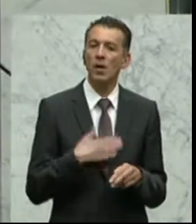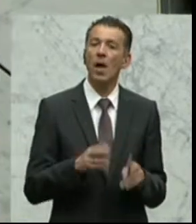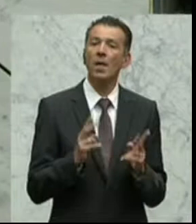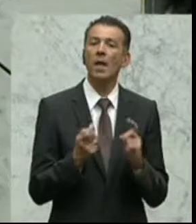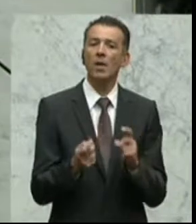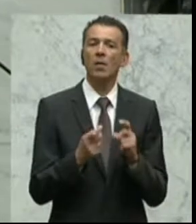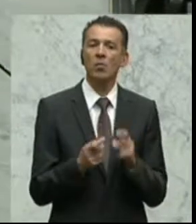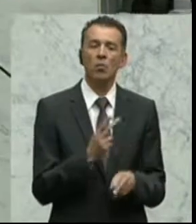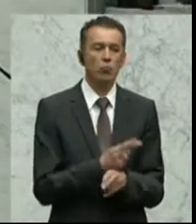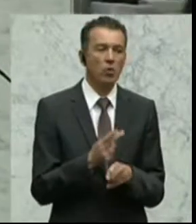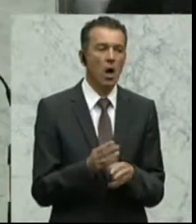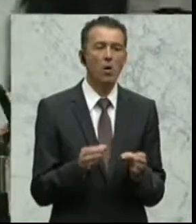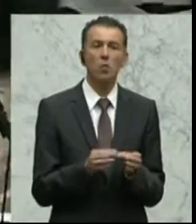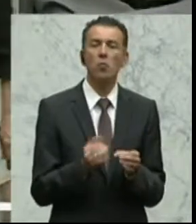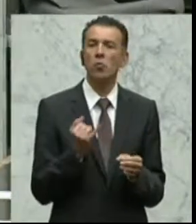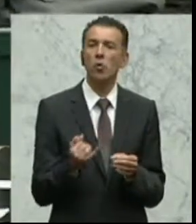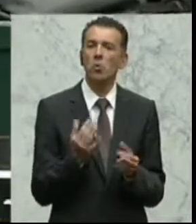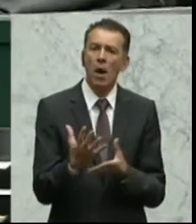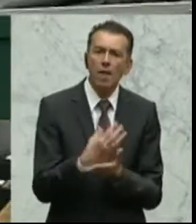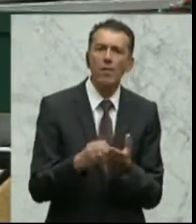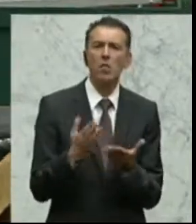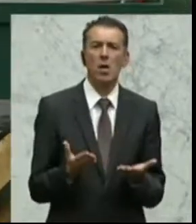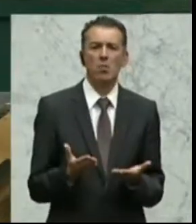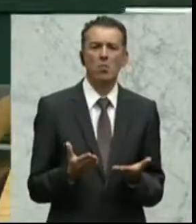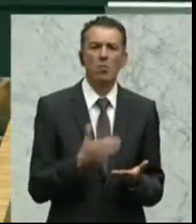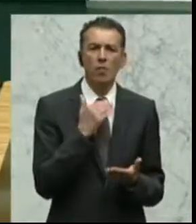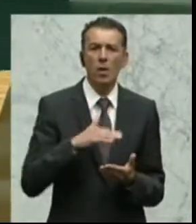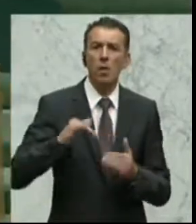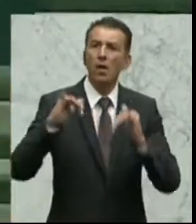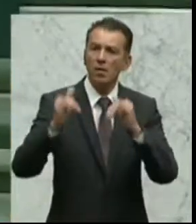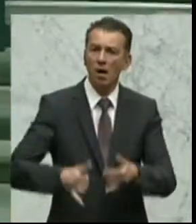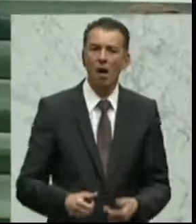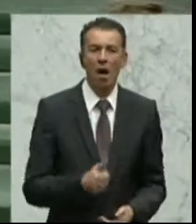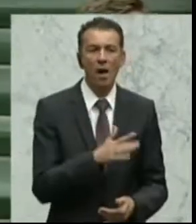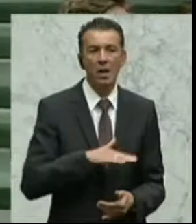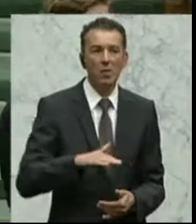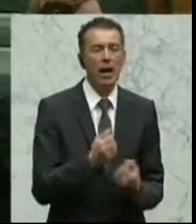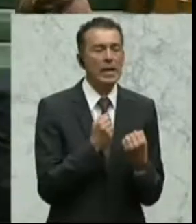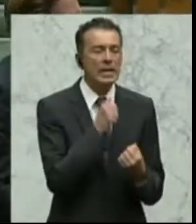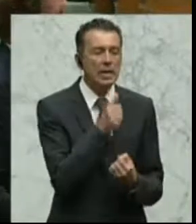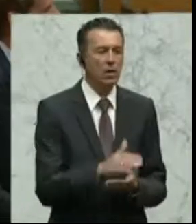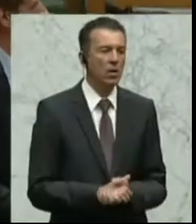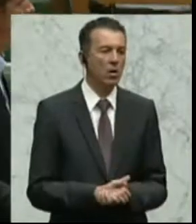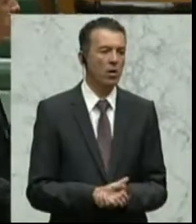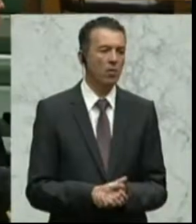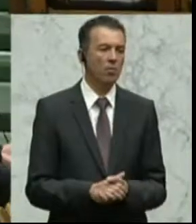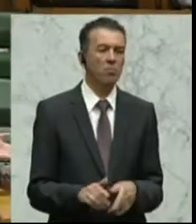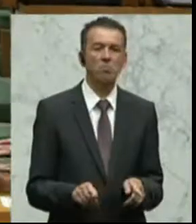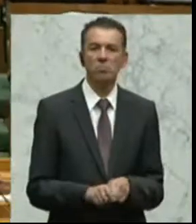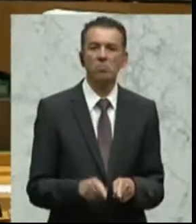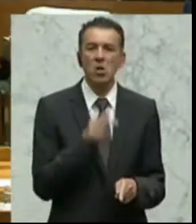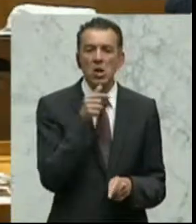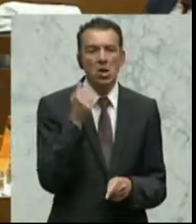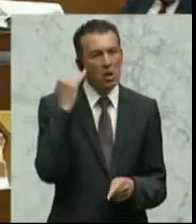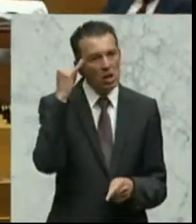immer effizient? In vielen Bereichen ja, in manchen sicher nicht. Und das ist auch gar nicht so eine ideologische, sondern eine